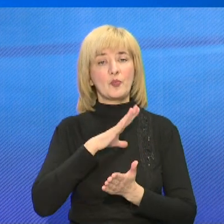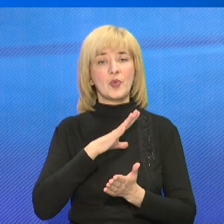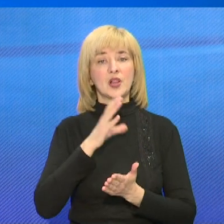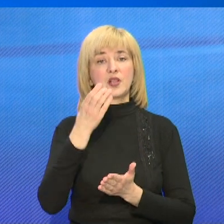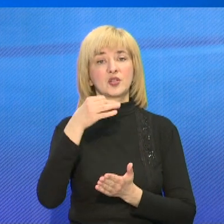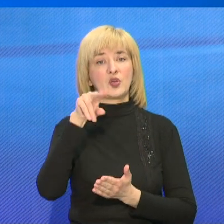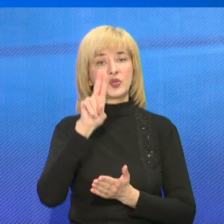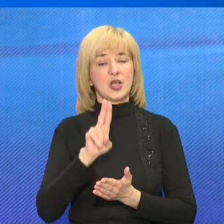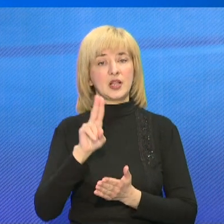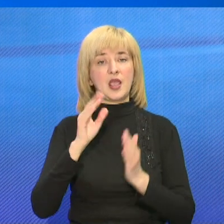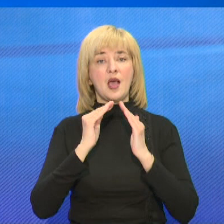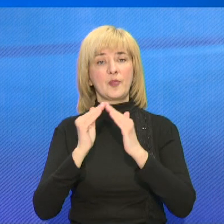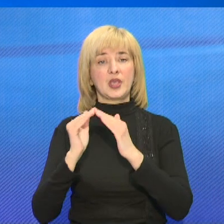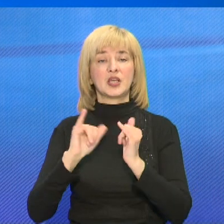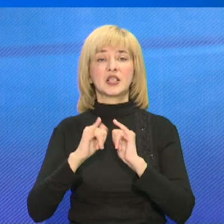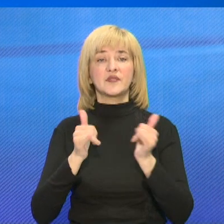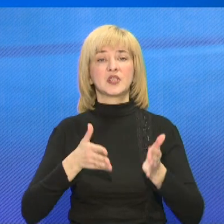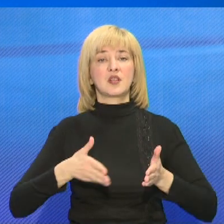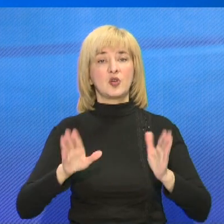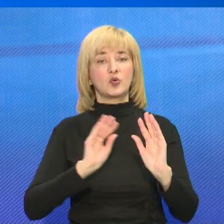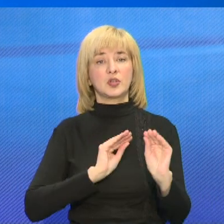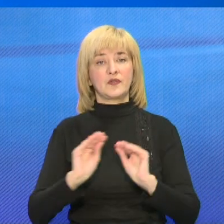аб'екты і развіццё дарожнай інфраструктуры.